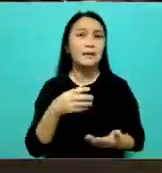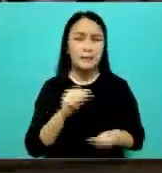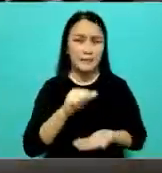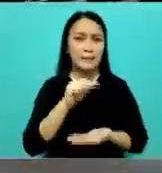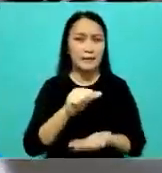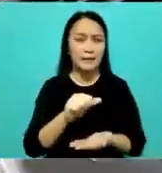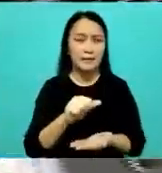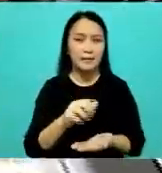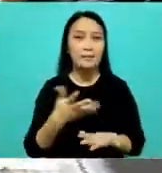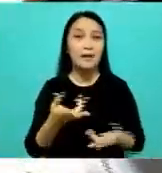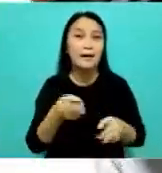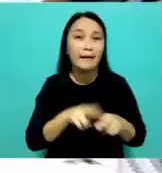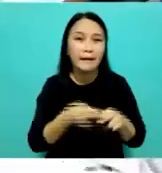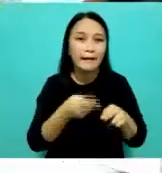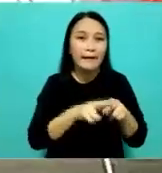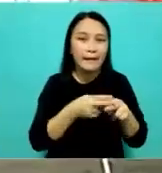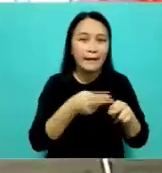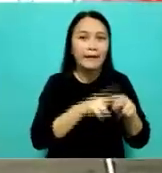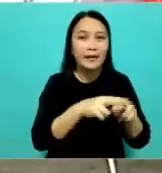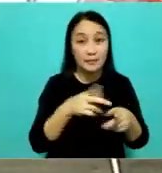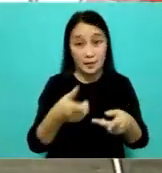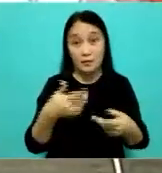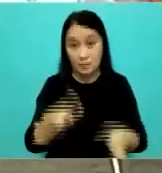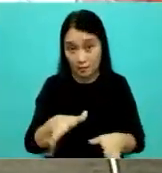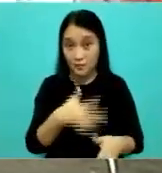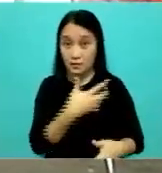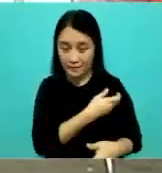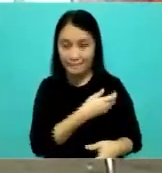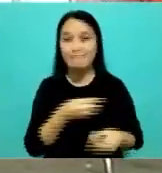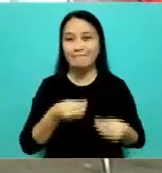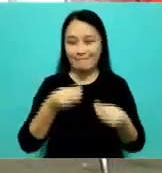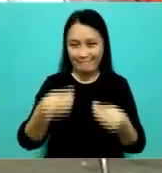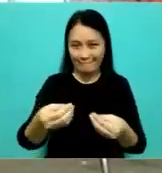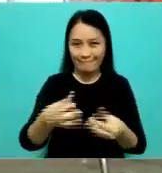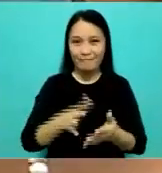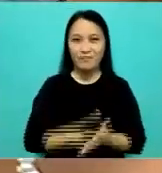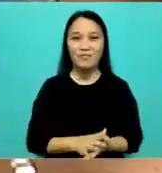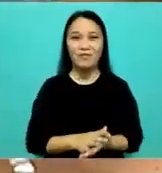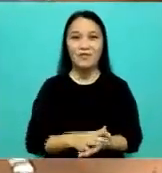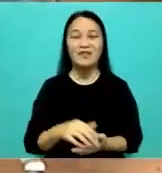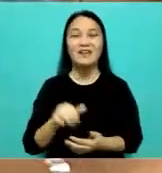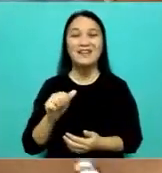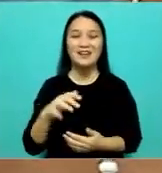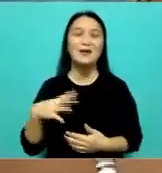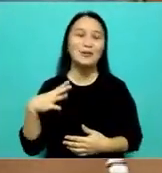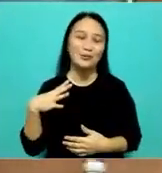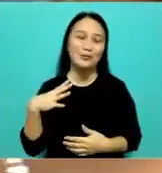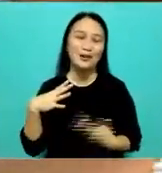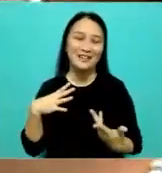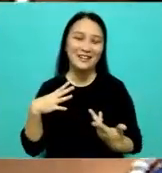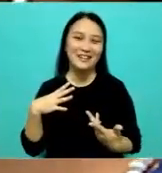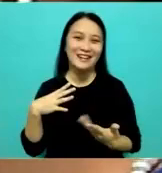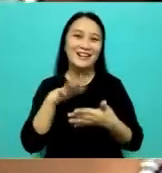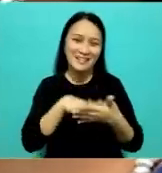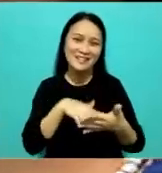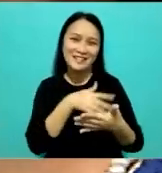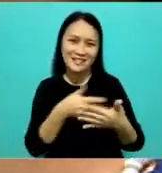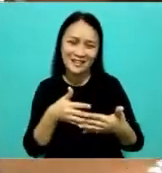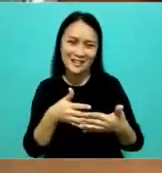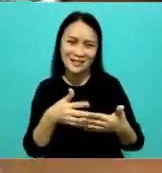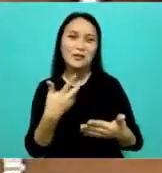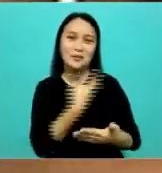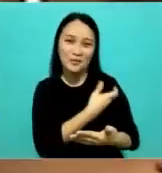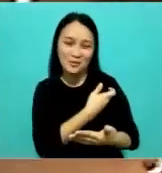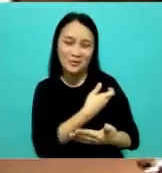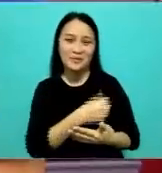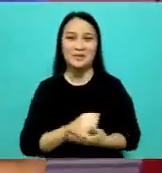ito hanggang siya ay mabakunahan. Buti na lang si Angelita, naghihintay na ngayon ang schedule nilang mag-asawa para mabakunahan sa Pasig.